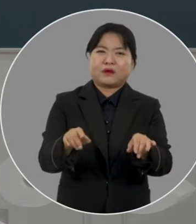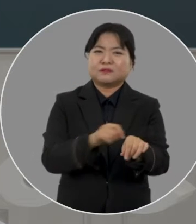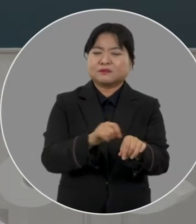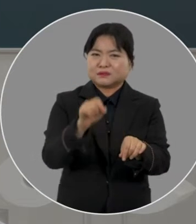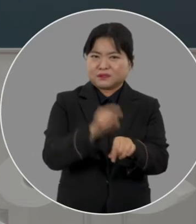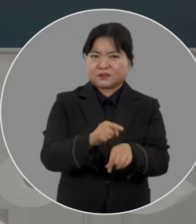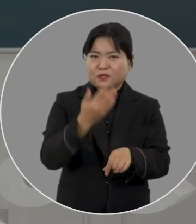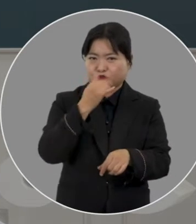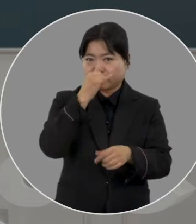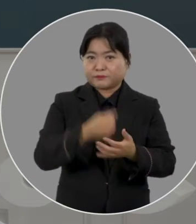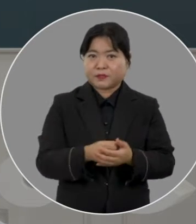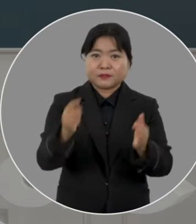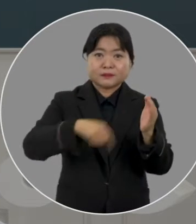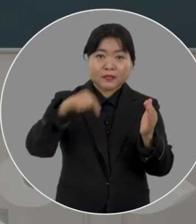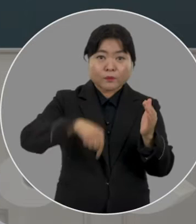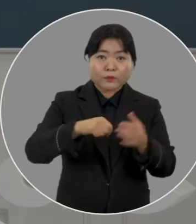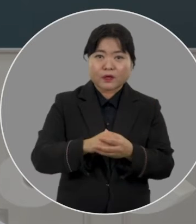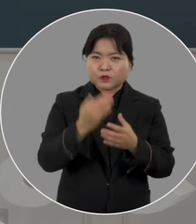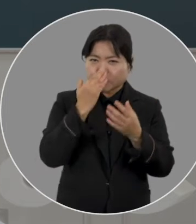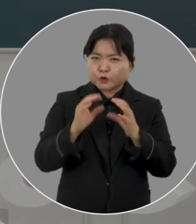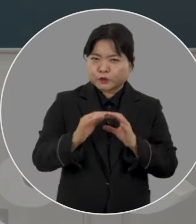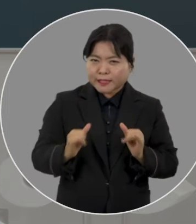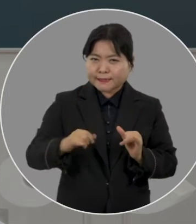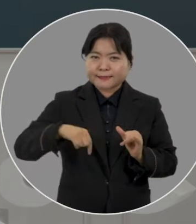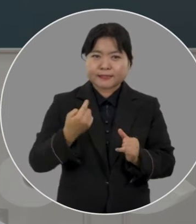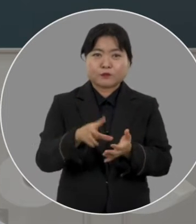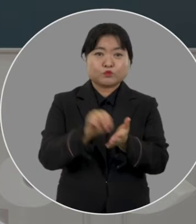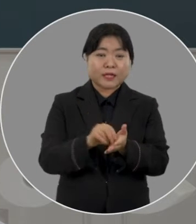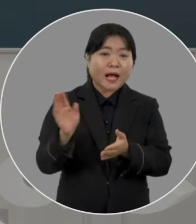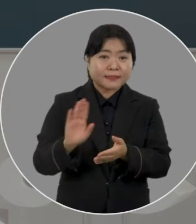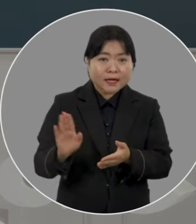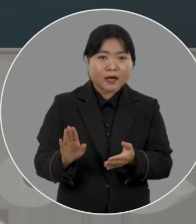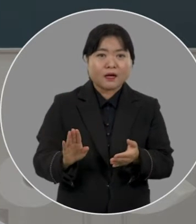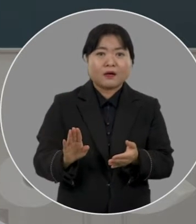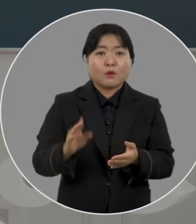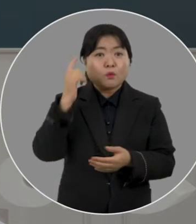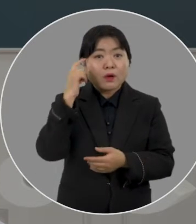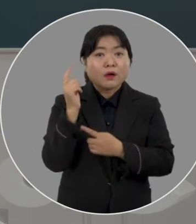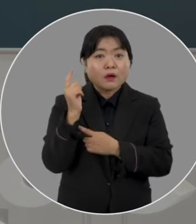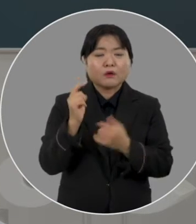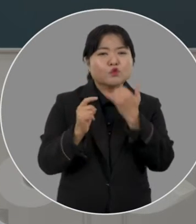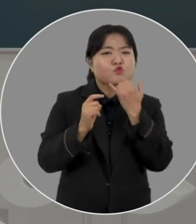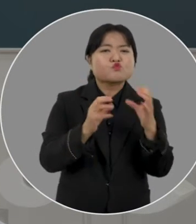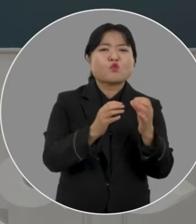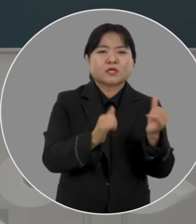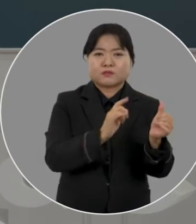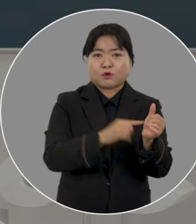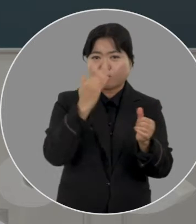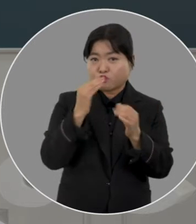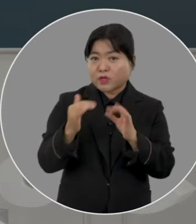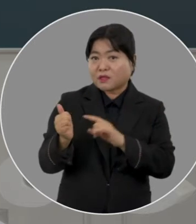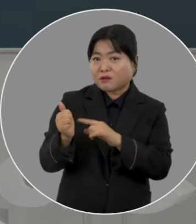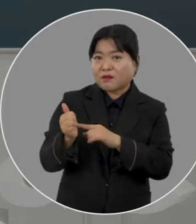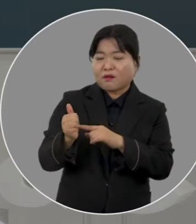있지요. 그 가운데 유대인 자체의 문제가 아니라 왜 독일인들은 유대인들을